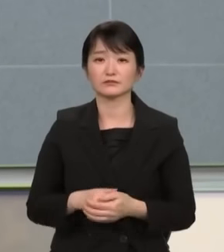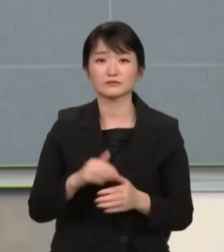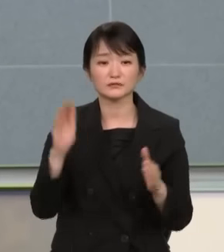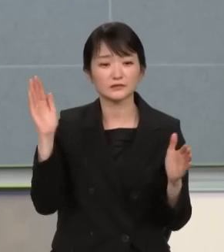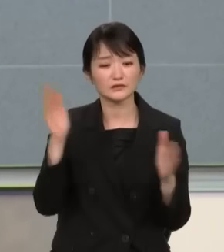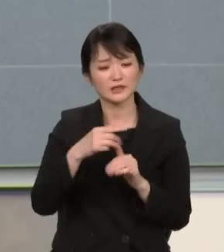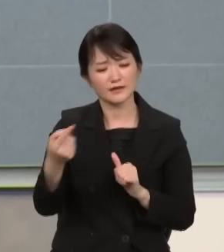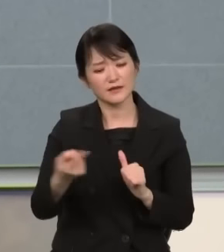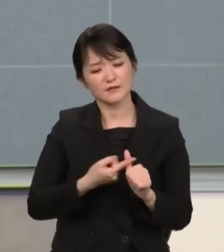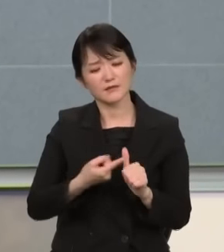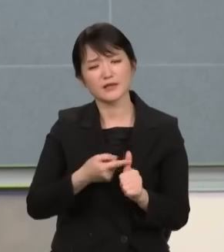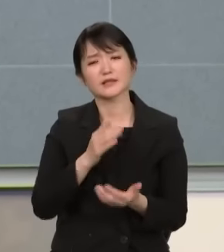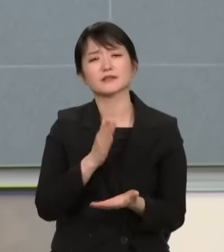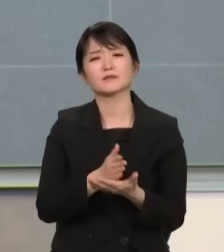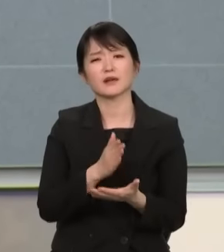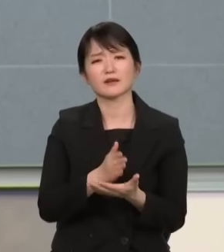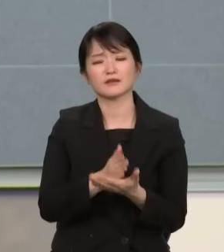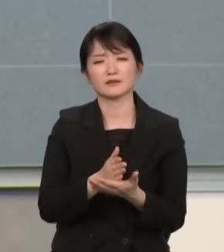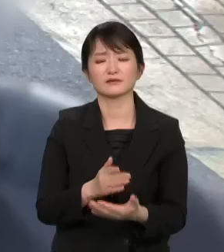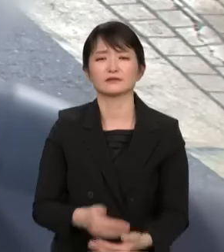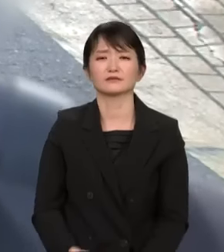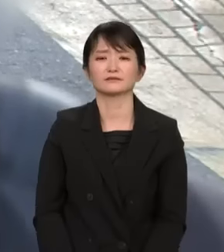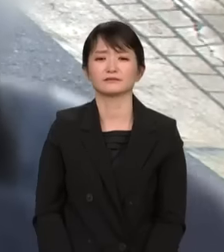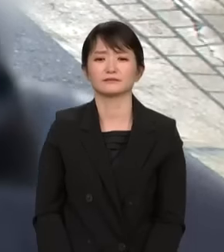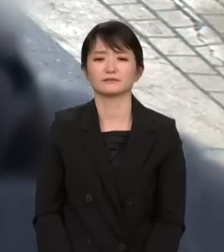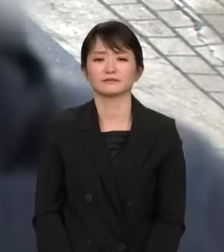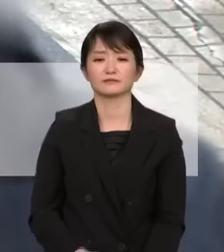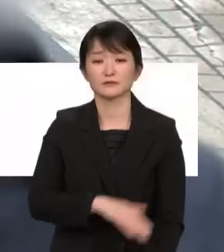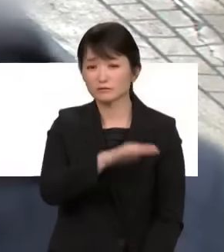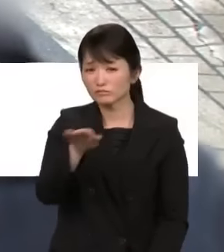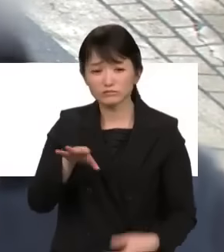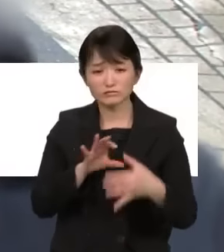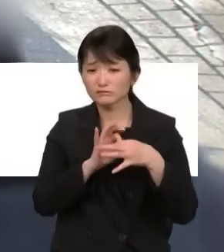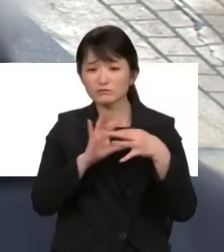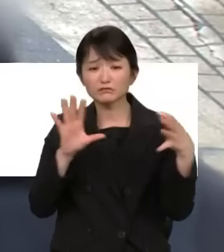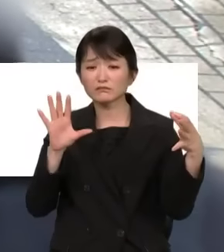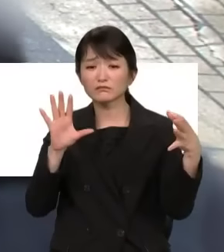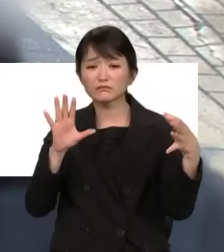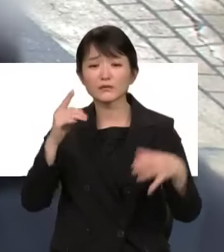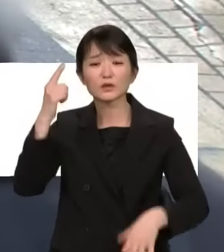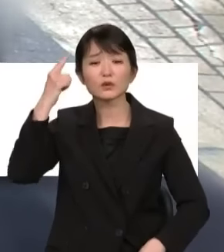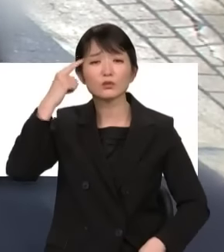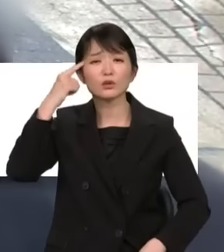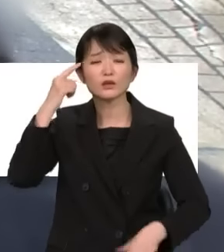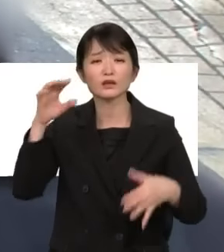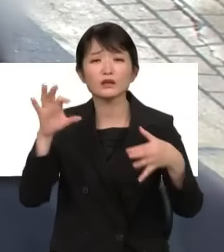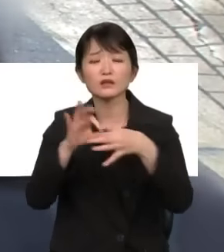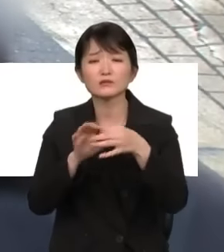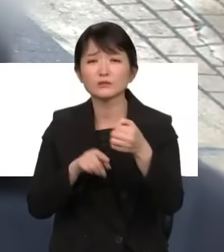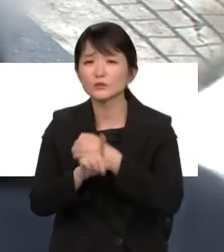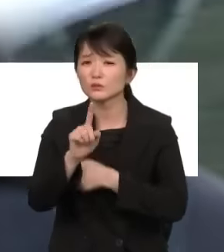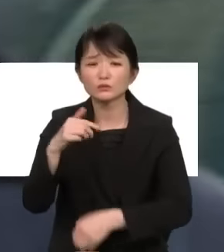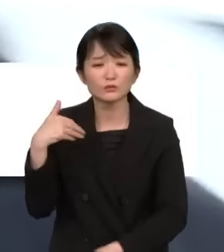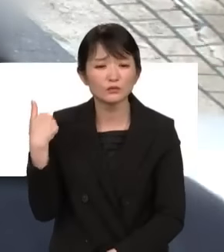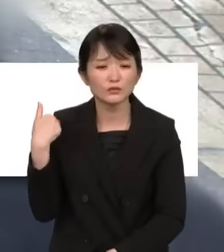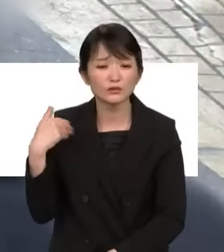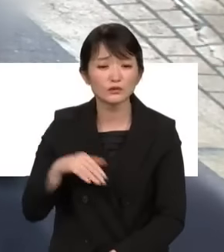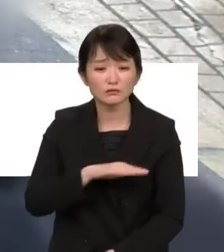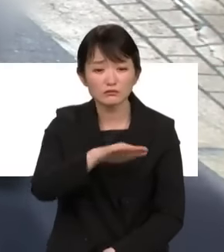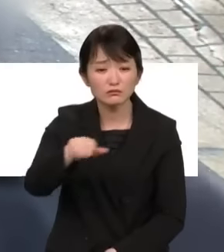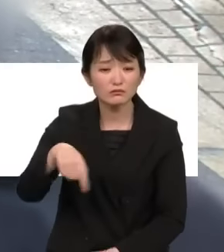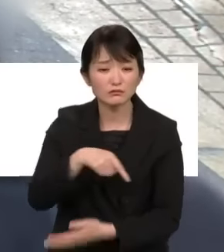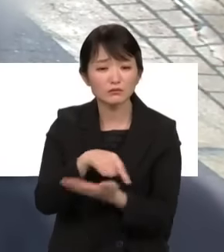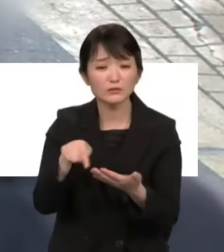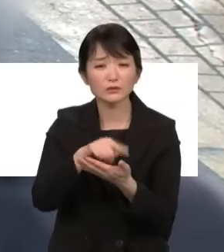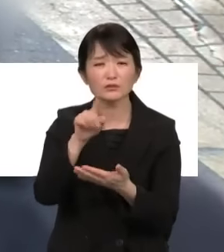지나친 비판을 멈춰달라고 호소했습니다. 저희랑 아무 연관도 없는데 자꾸 왜 엮는지도 모르겠고요. 저희한테 피해만